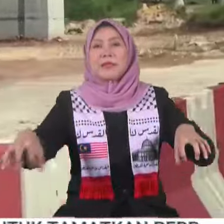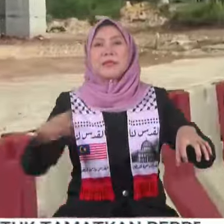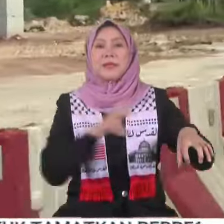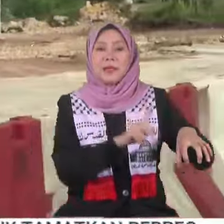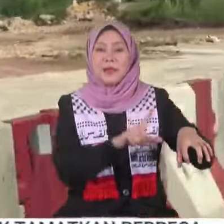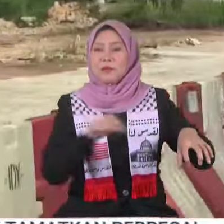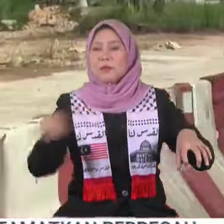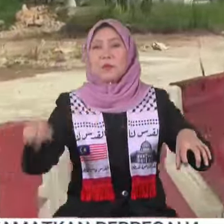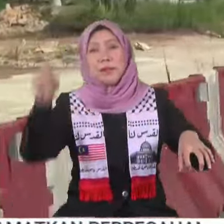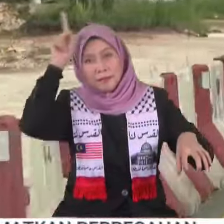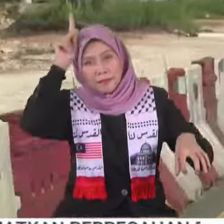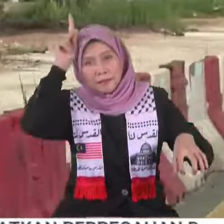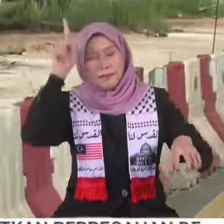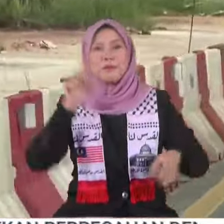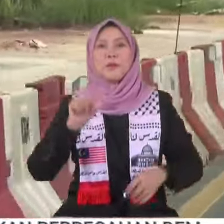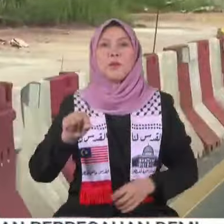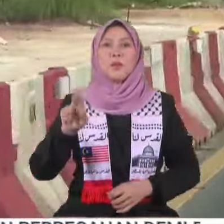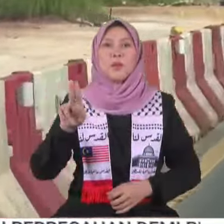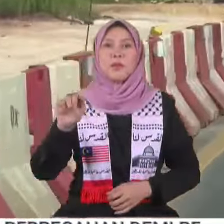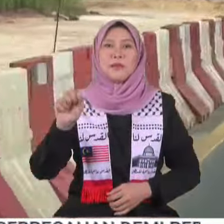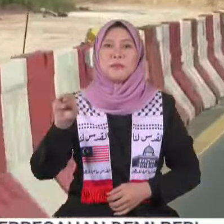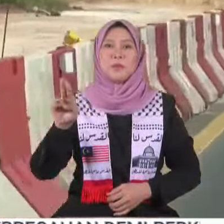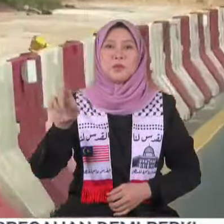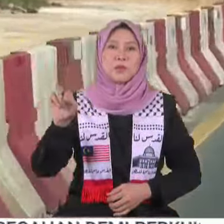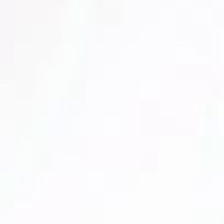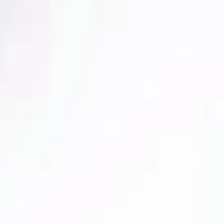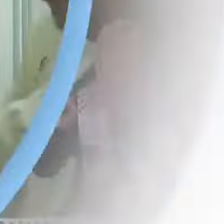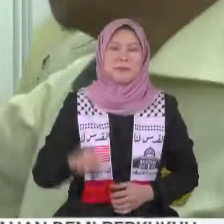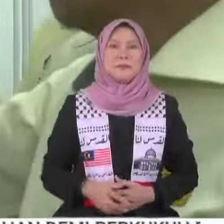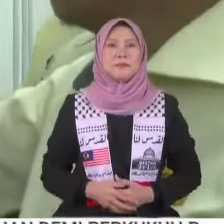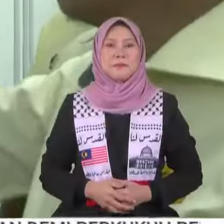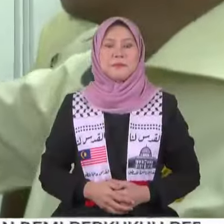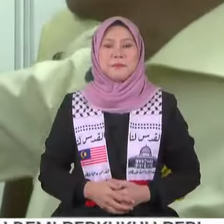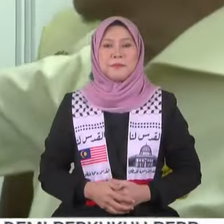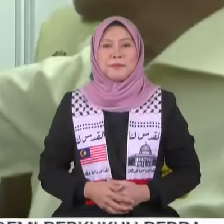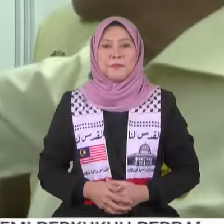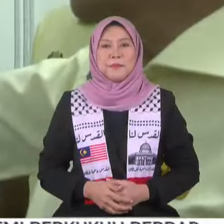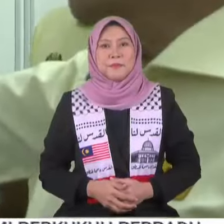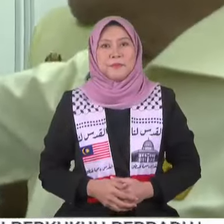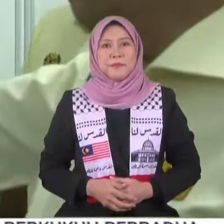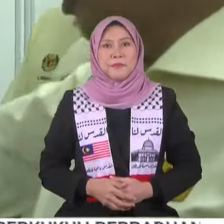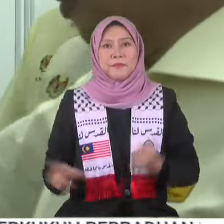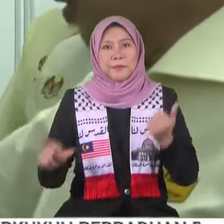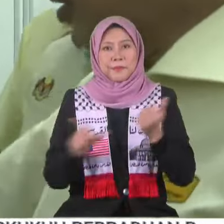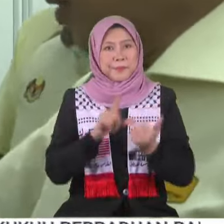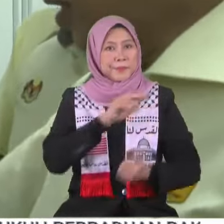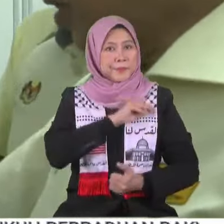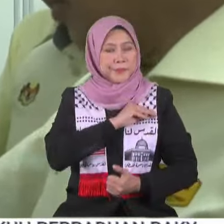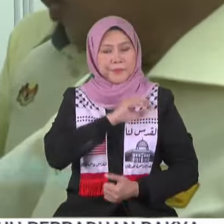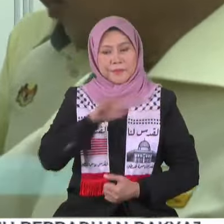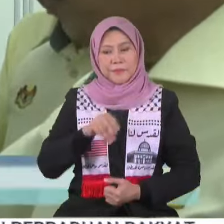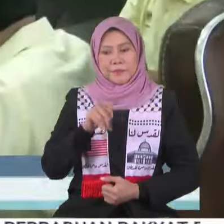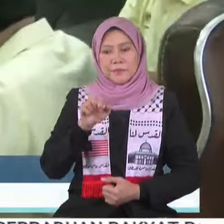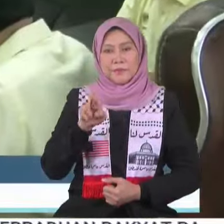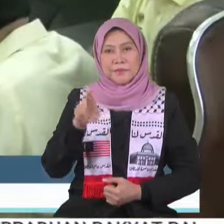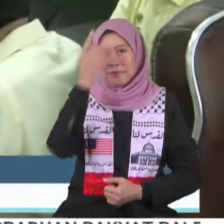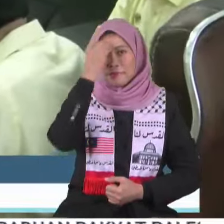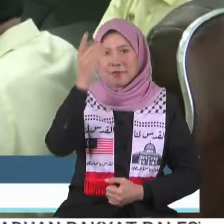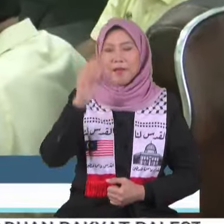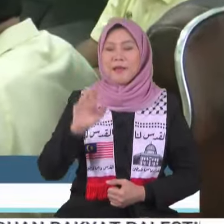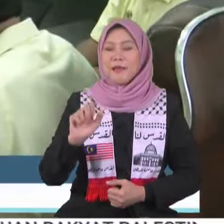Gua Musang. Dalam hari itu, Timbalan Menteri Kerja Raya Datuk Seri